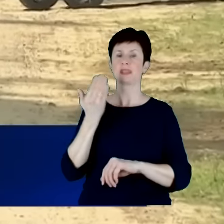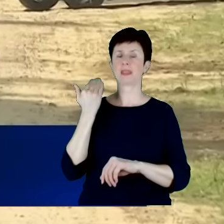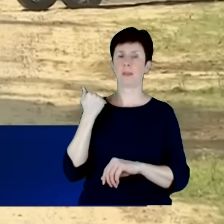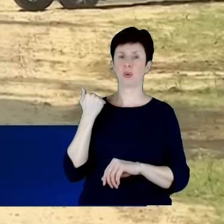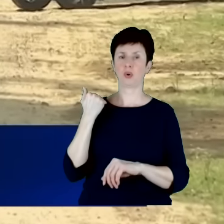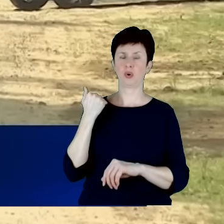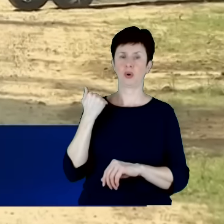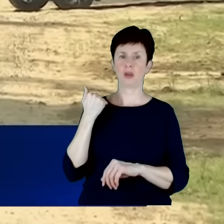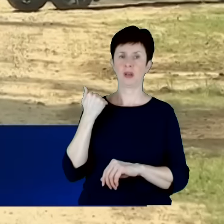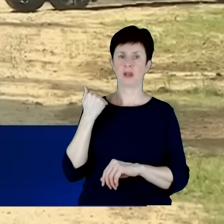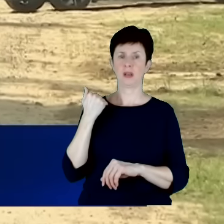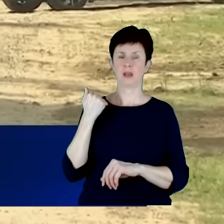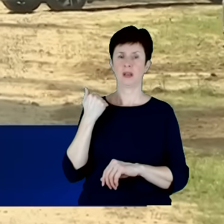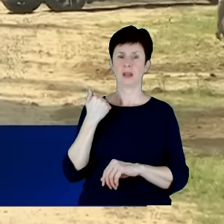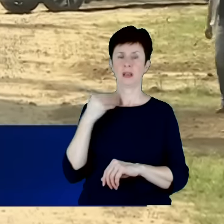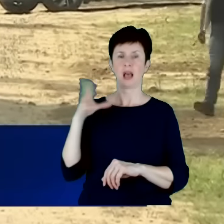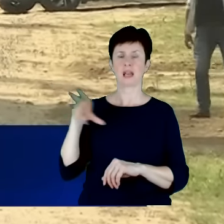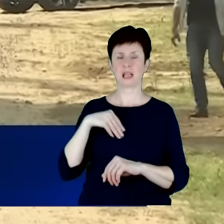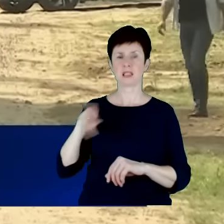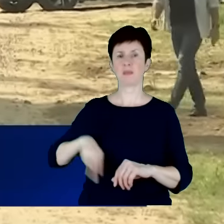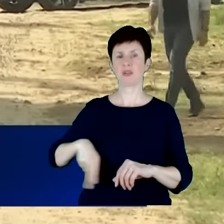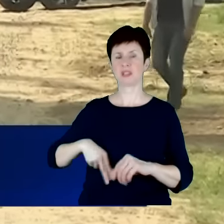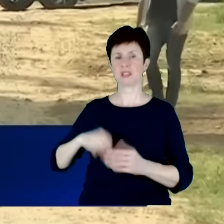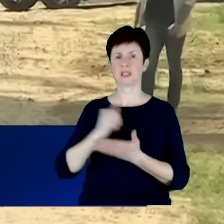wspólnie z ministrem spraw wewnętrznych ustaliliśmy,